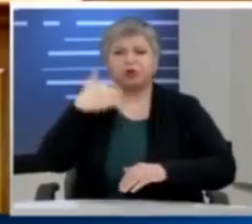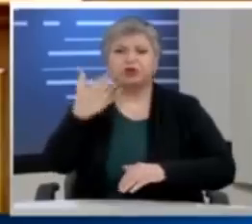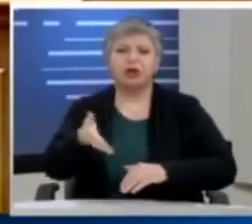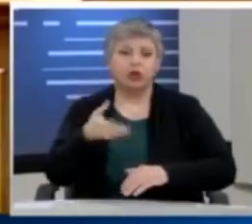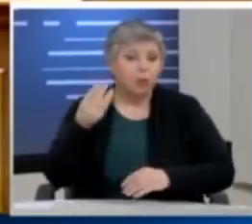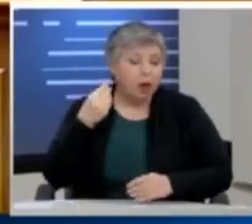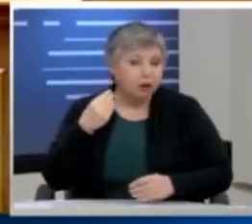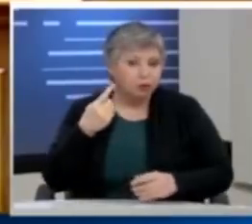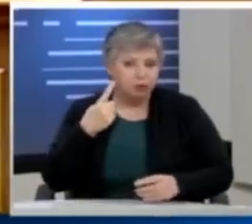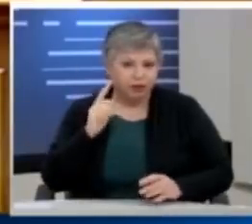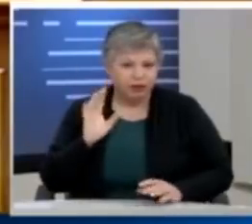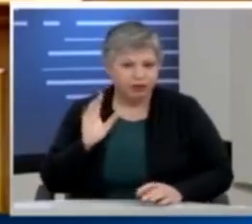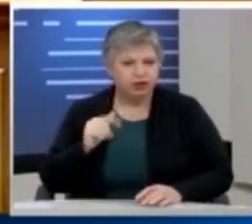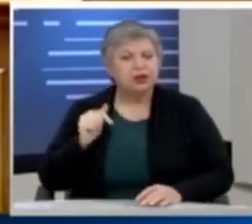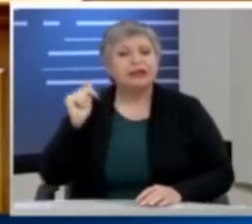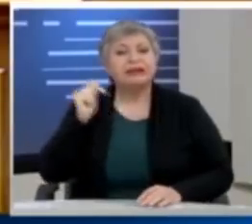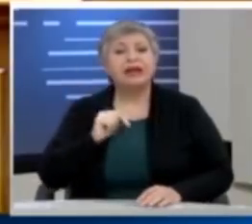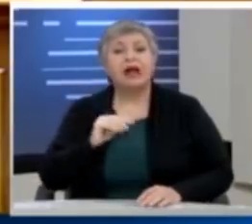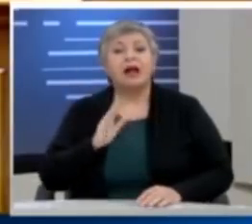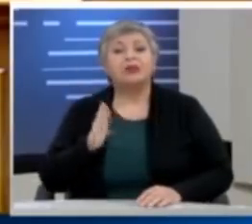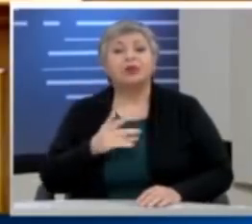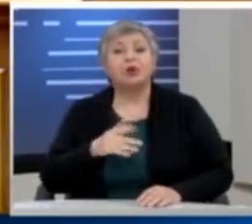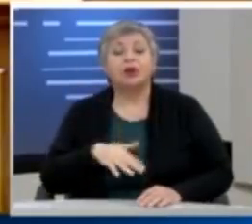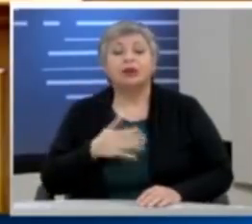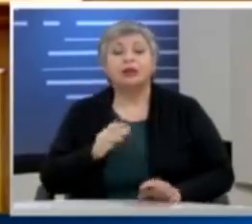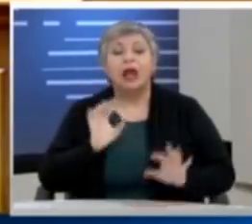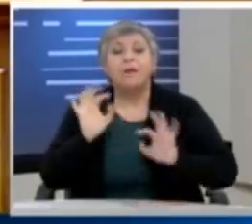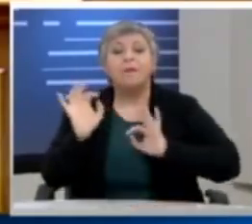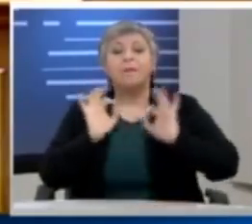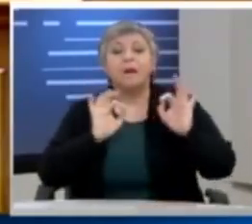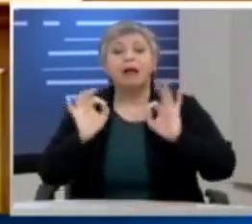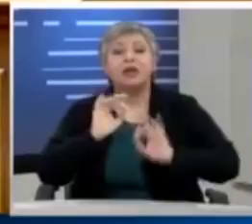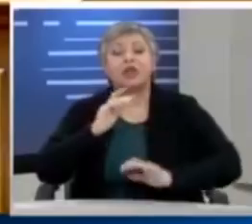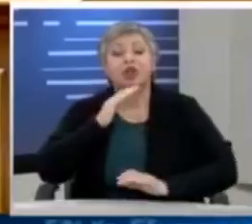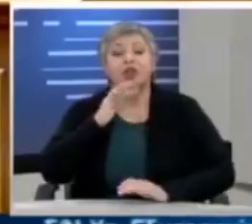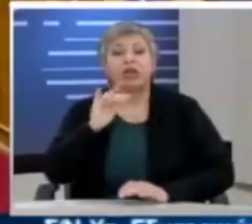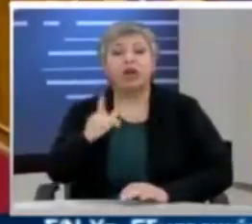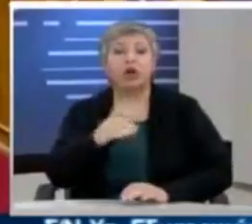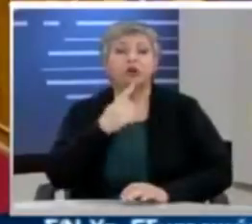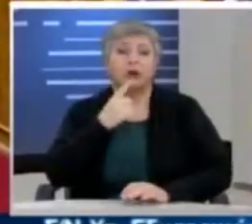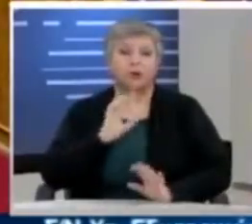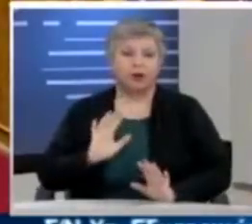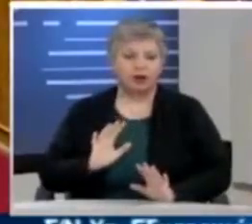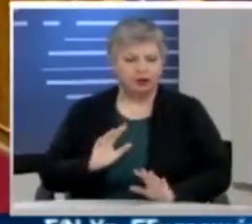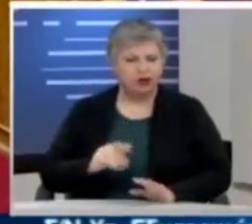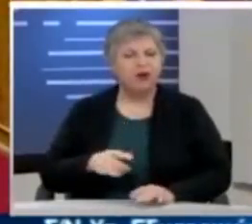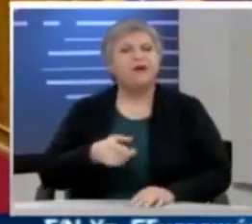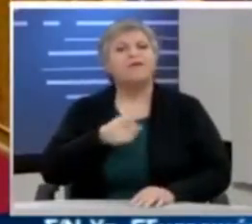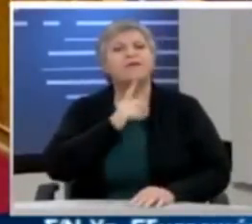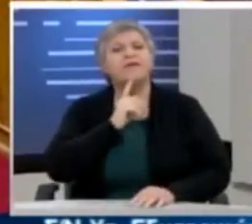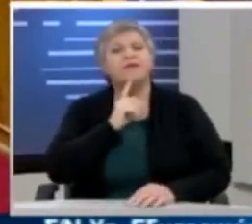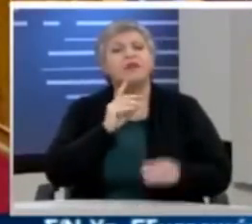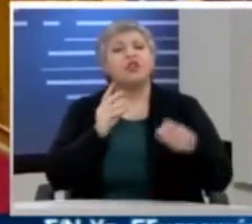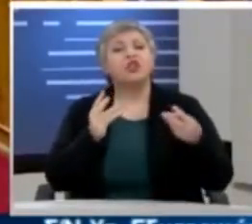τον ισχυρισμό για ύπαρξη μακεδονικής γλώσσας. Το ίδιο ισχύει και για τη θέση